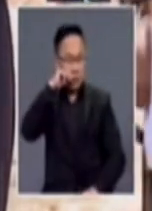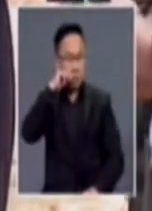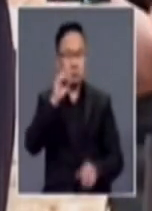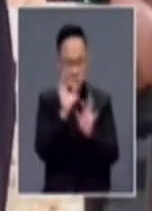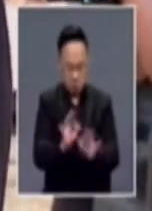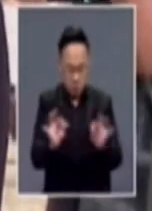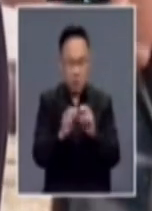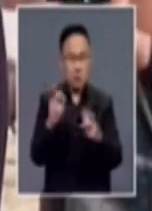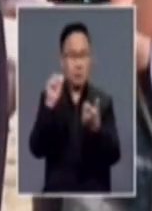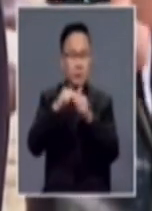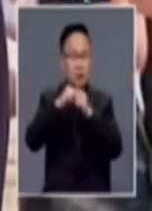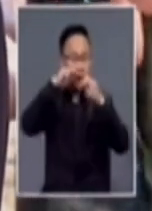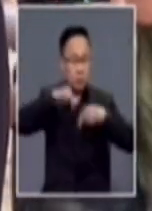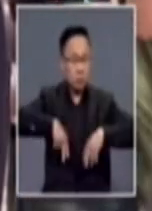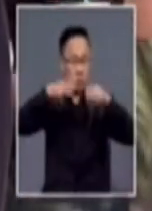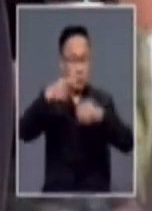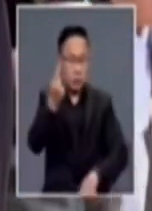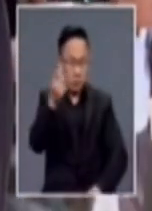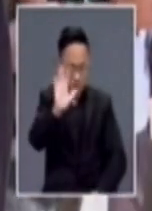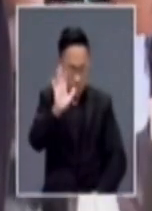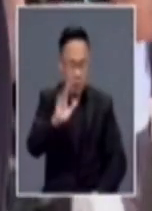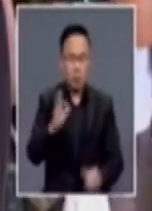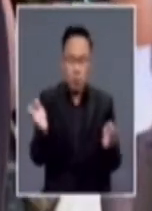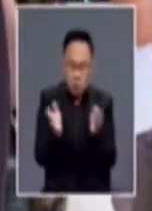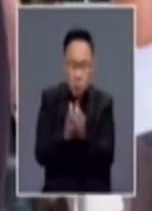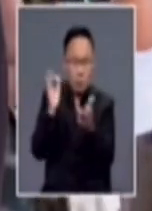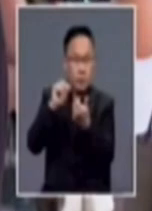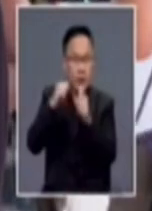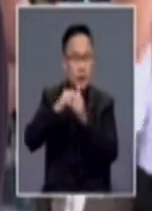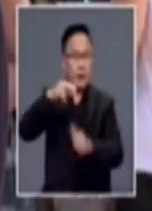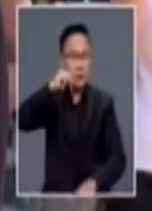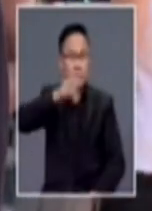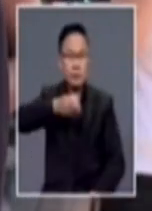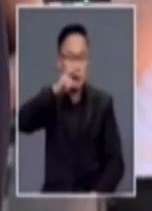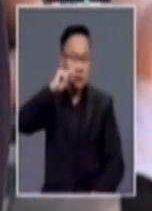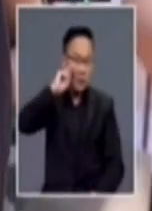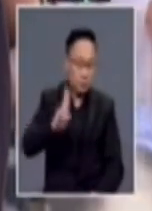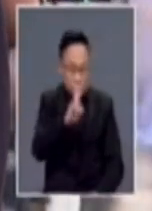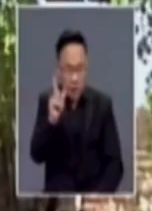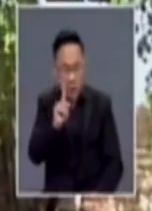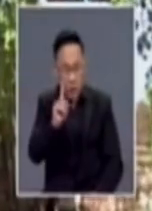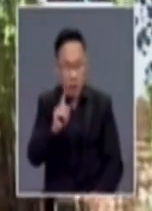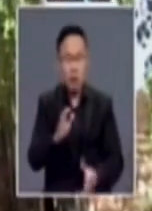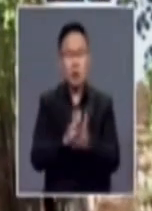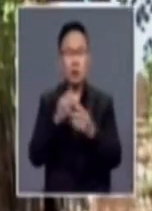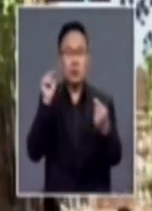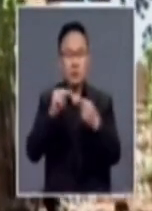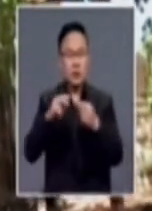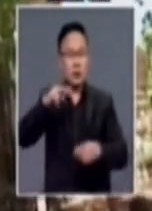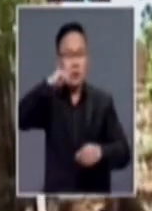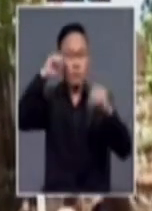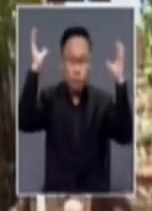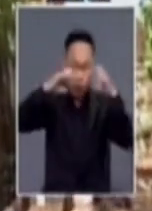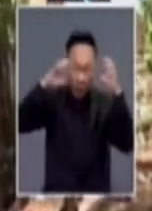ะน้ำท่วมนะครับน้ำกินน้ำใช้เพราะเราจะมีสองฤดูสลับกันพอฝนหมดเราก็เข้าสู่ฤดูแ